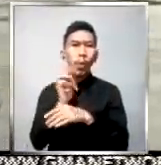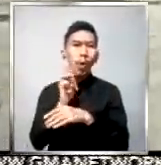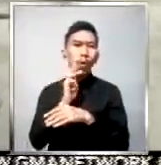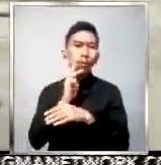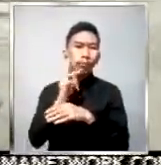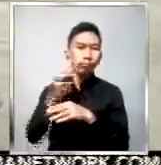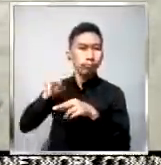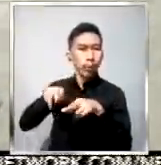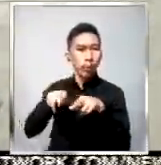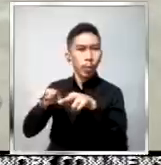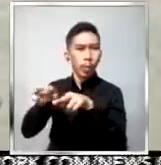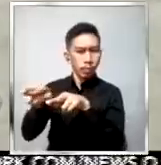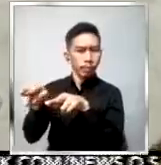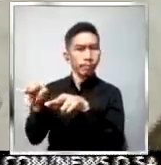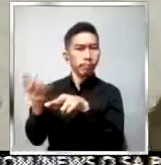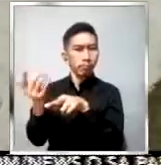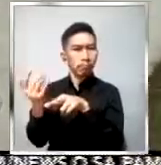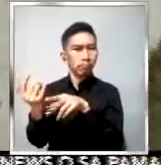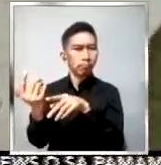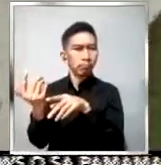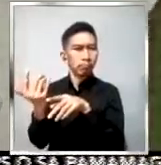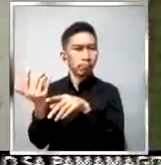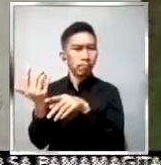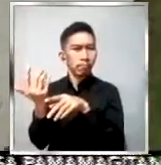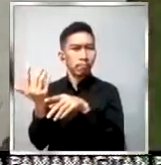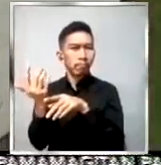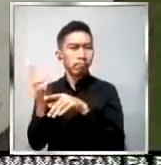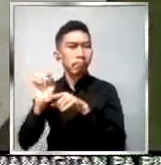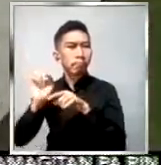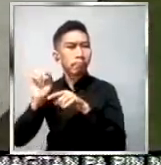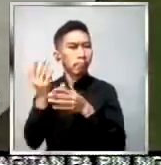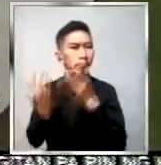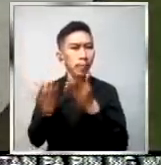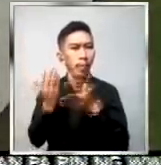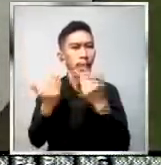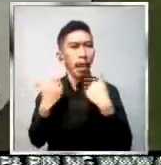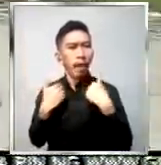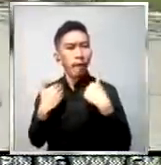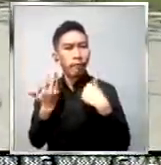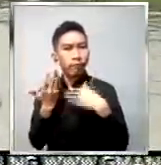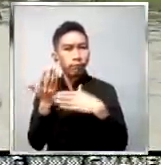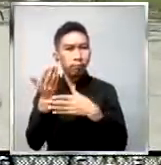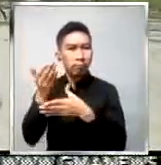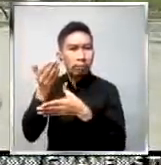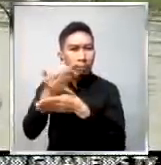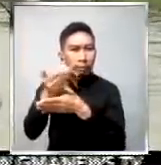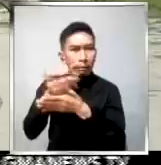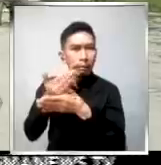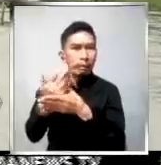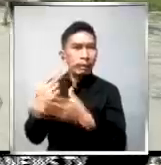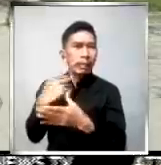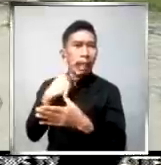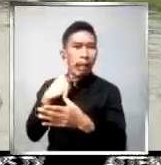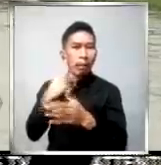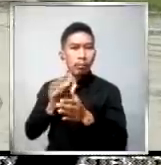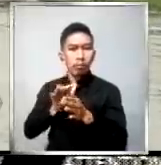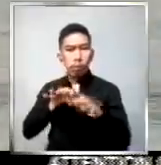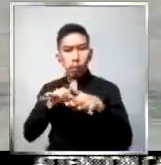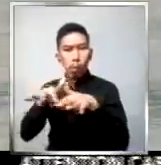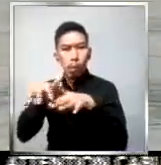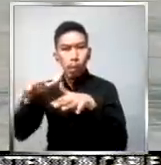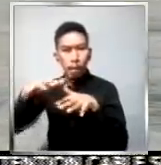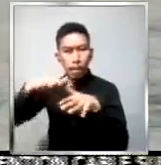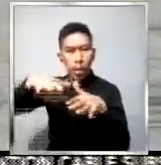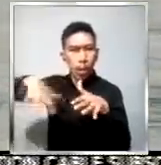nagkaroon ng mga ilang obstruction sa Marikina River at committed ito.